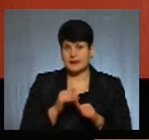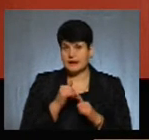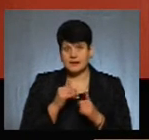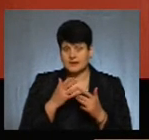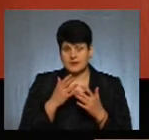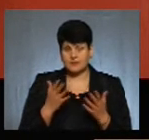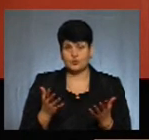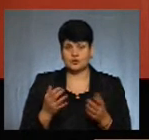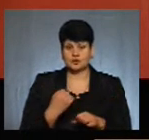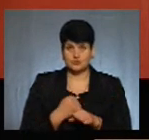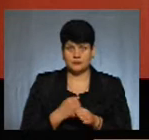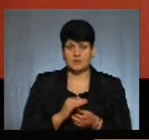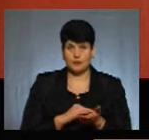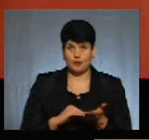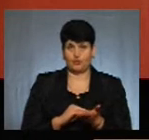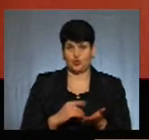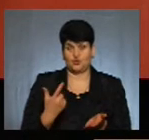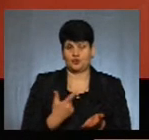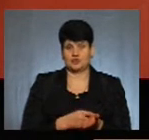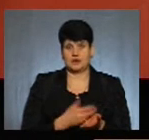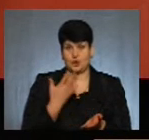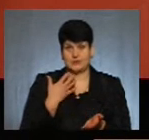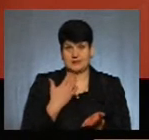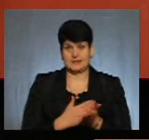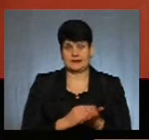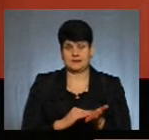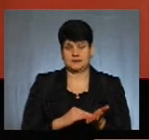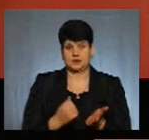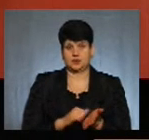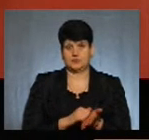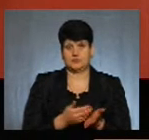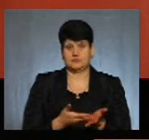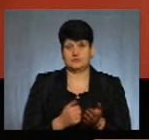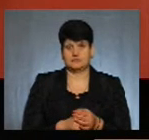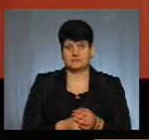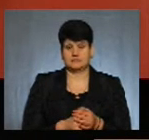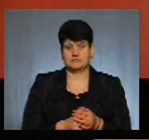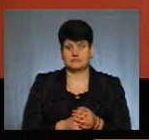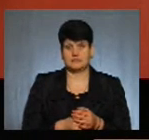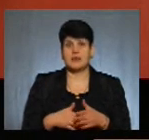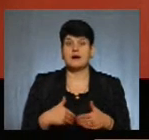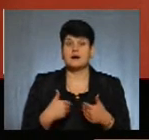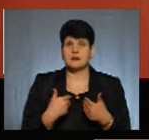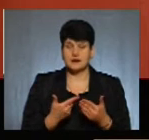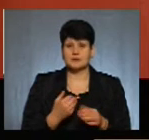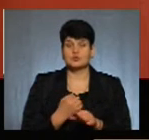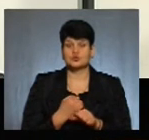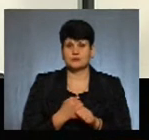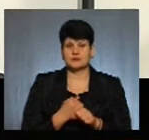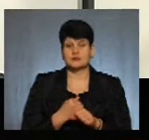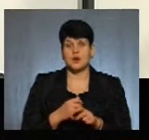може зробити повторне щеплення, коли є документально підтверджено. Радим в таких випадках